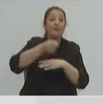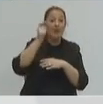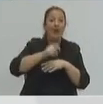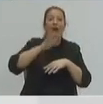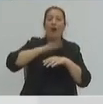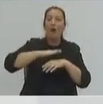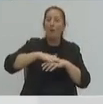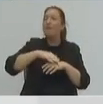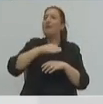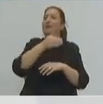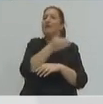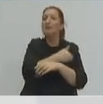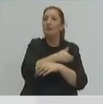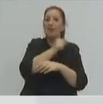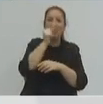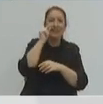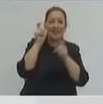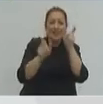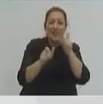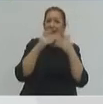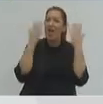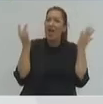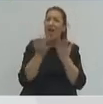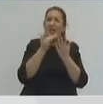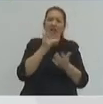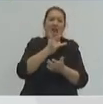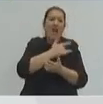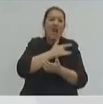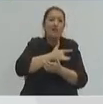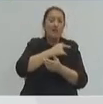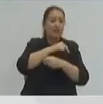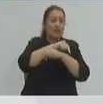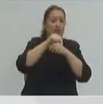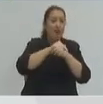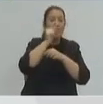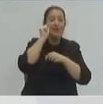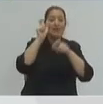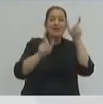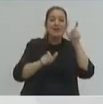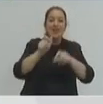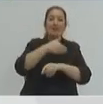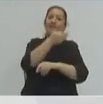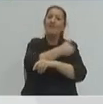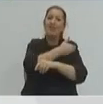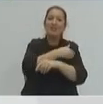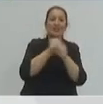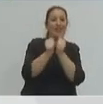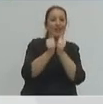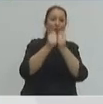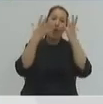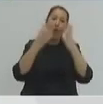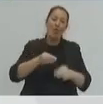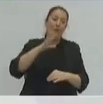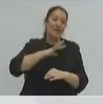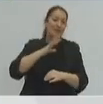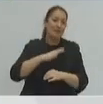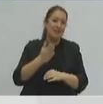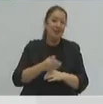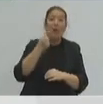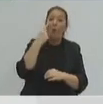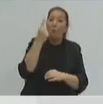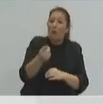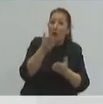yaptığı hizmetler insanların en acılı döneminde insanların, vatandaşlarının yanında olma arzusu.